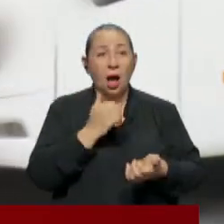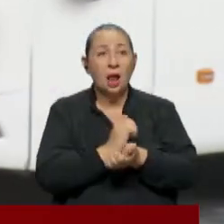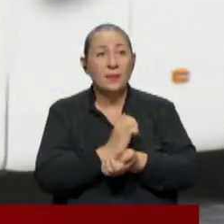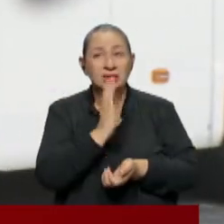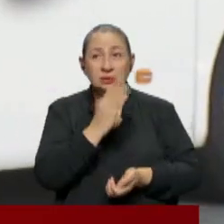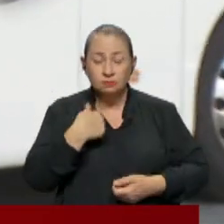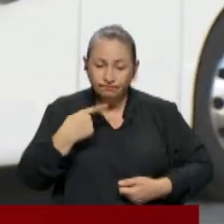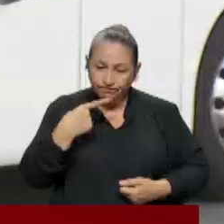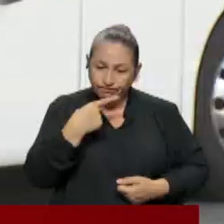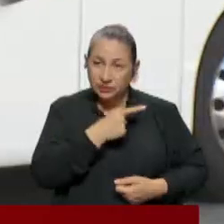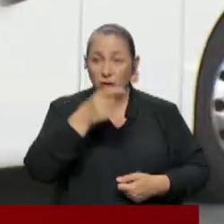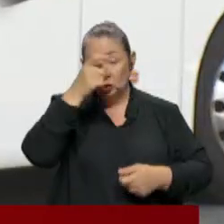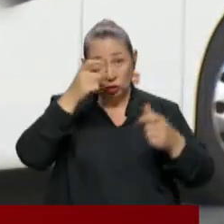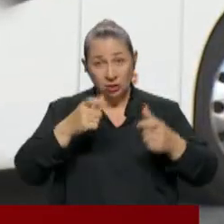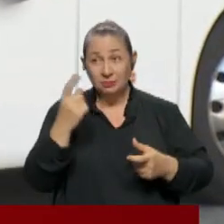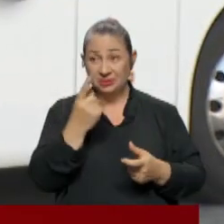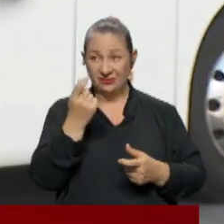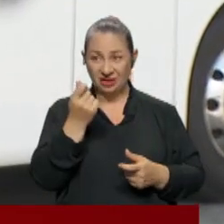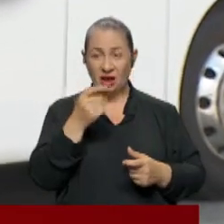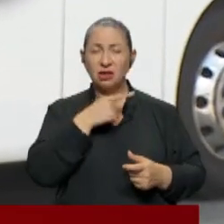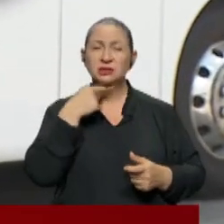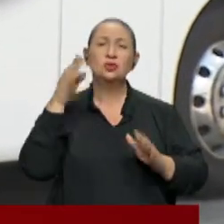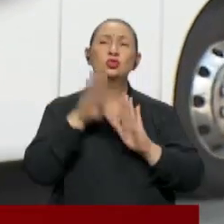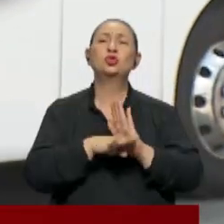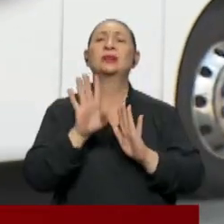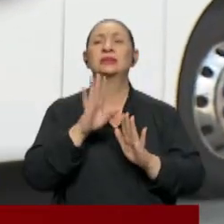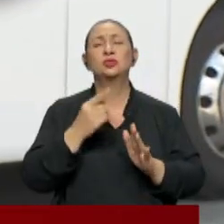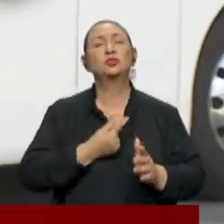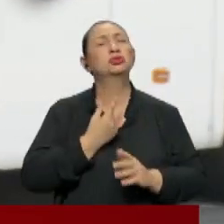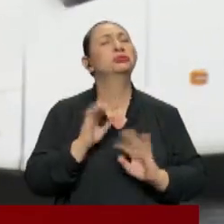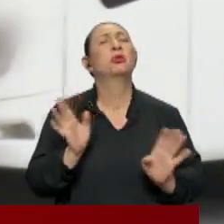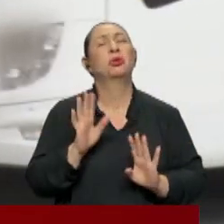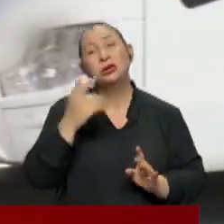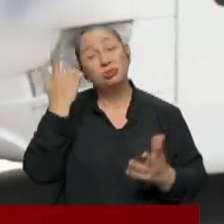yanına giderken zorluk çekiyorum. Türkiye'de bir şeyin fiyatı asla düşmez. Onun için çok umutlu da değilim. Umarım düşer.